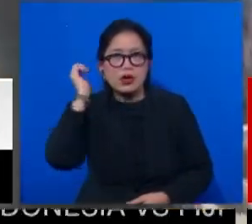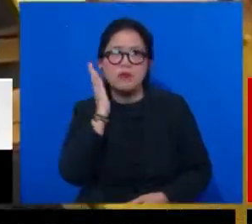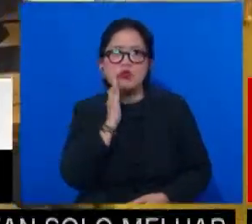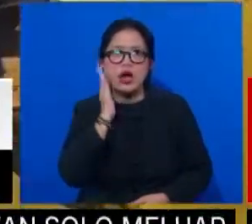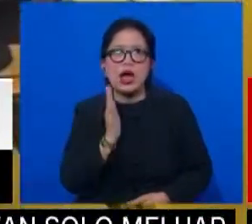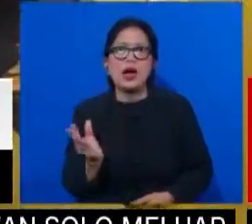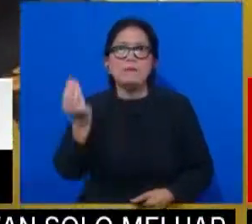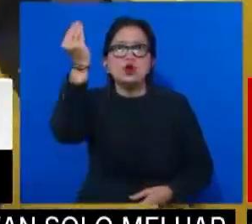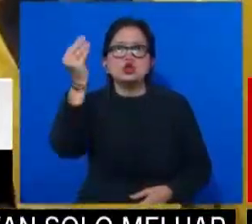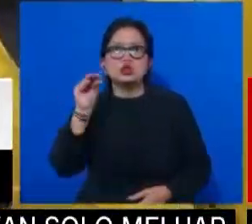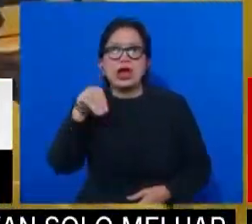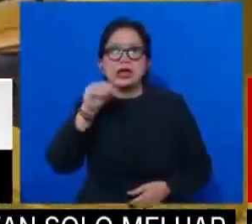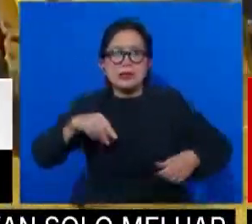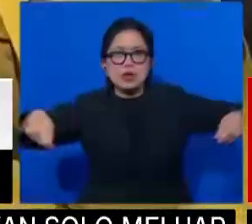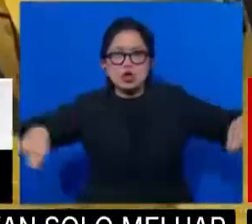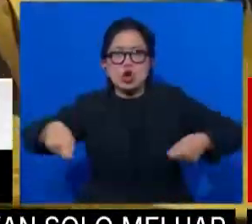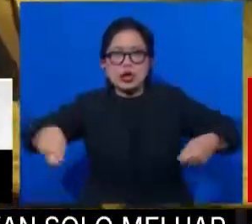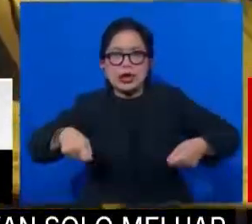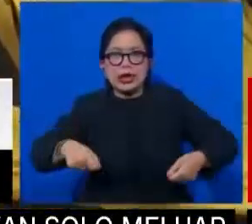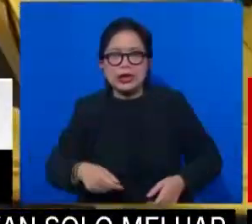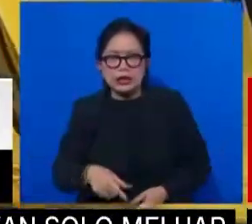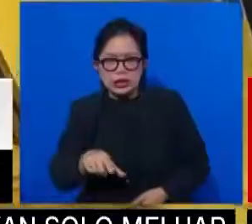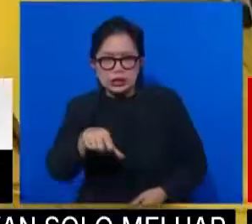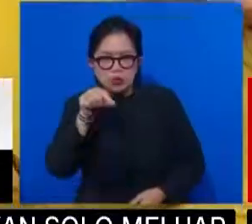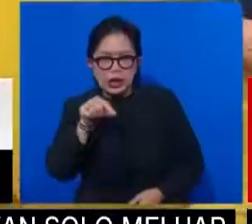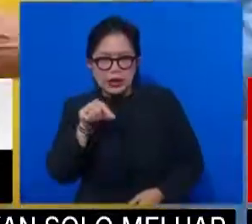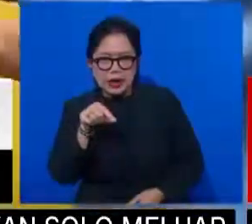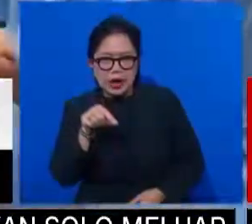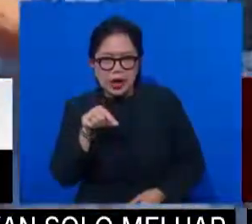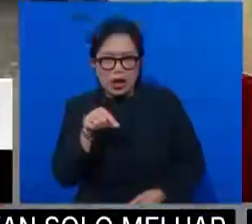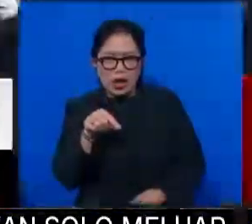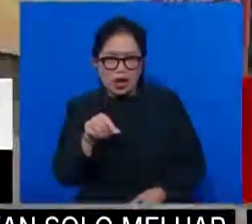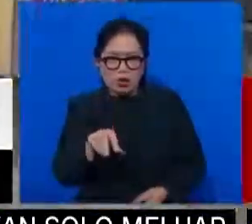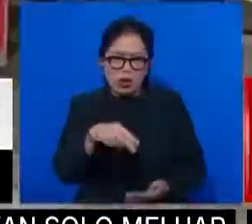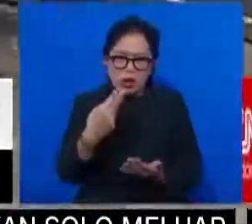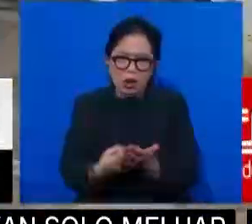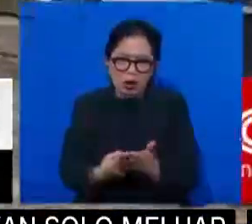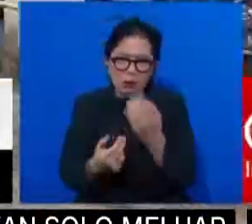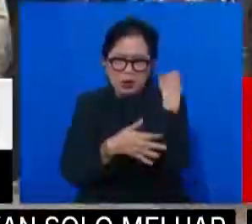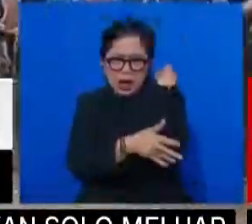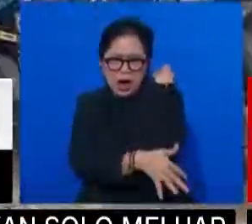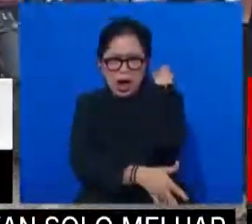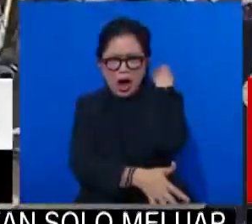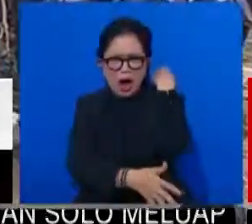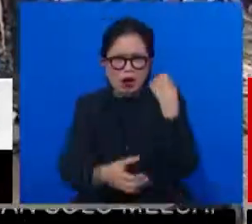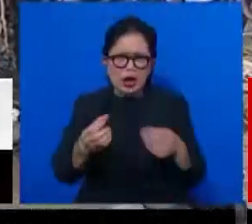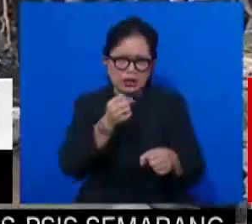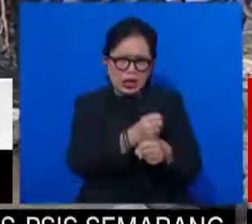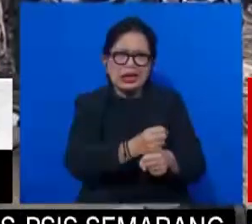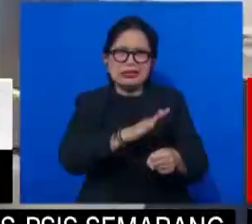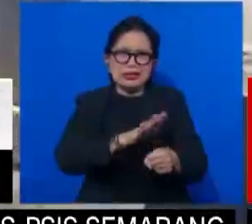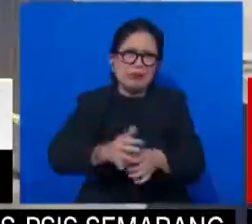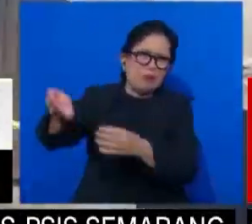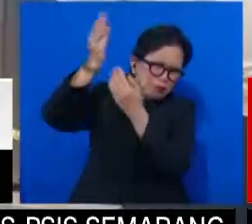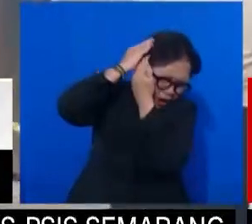goreng, ditemukan suaminya bersimbah darah di ruko tempat usaha miliknya. Korban menderita luka akibat hantaman benda